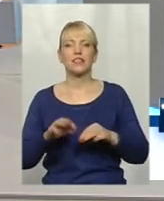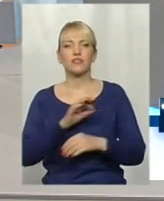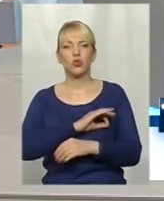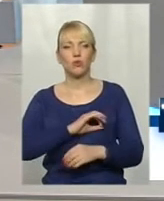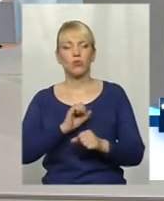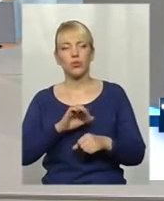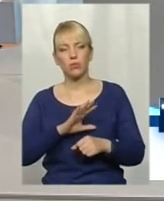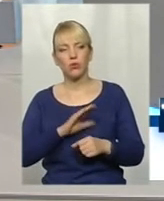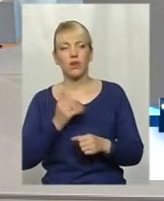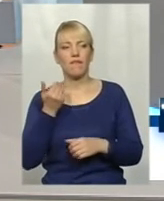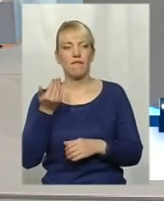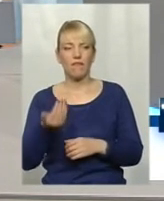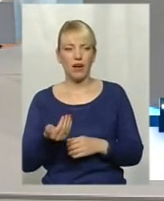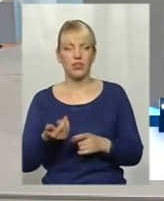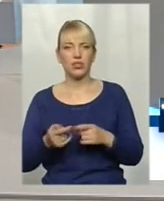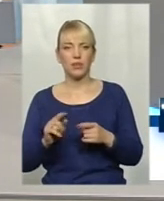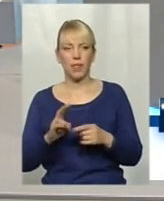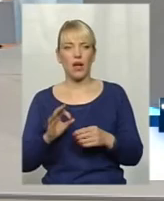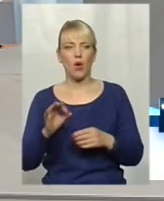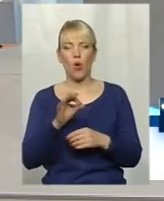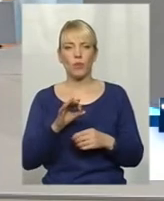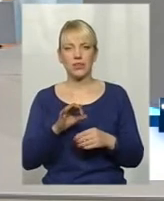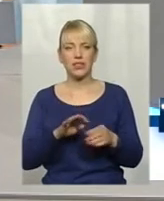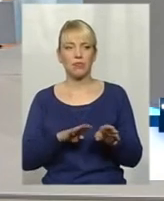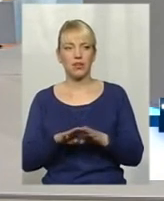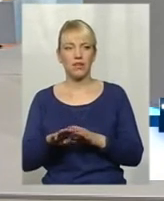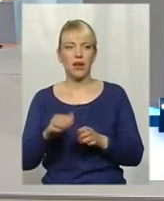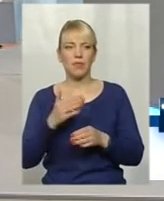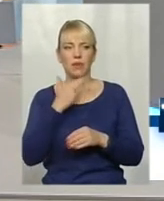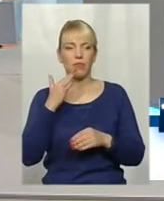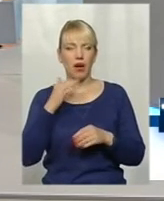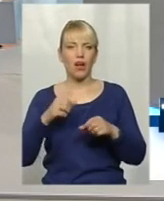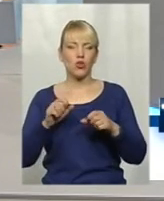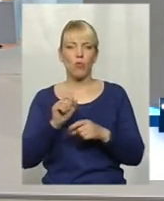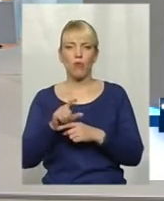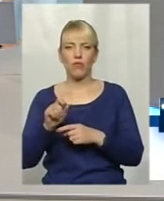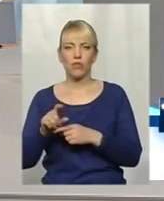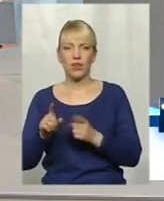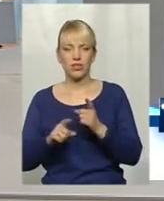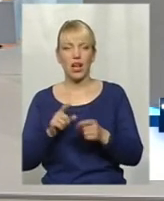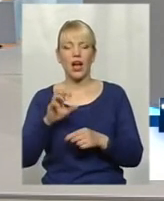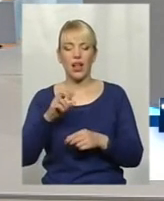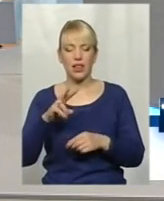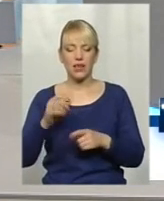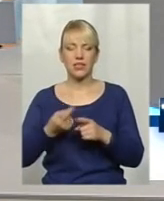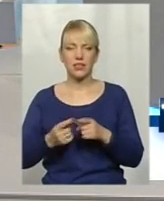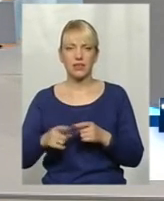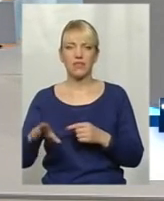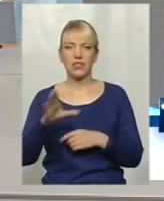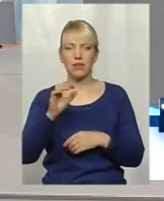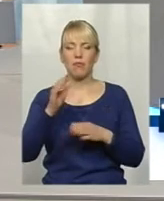там ваші сьогодні на обласному рівні про юстиції, оскільки дуже багато повноважень прийшлося на обласний рівень, але ми з цим справимось. Так,